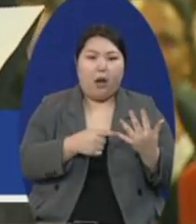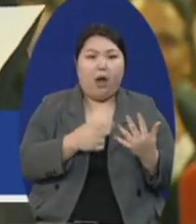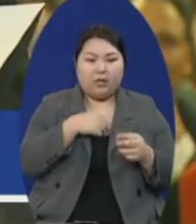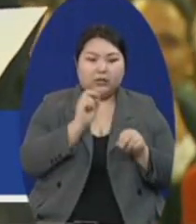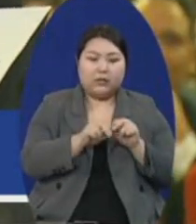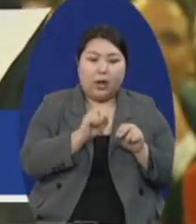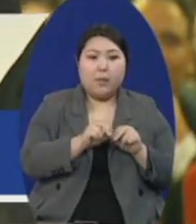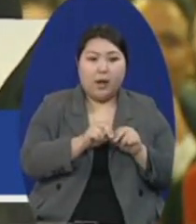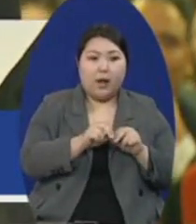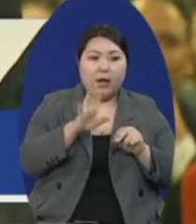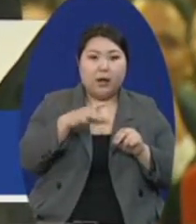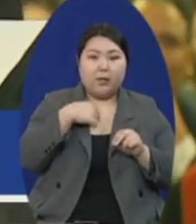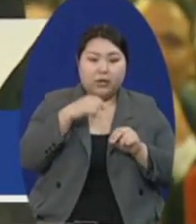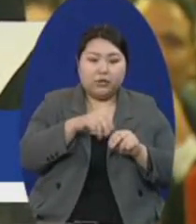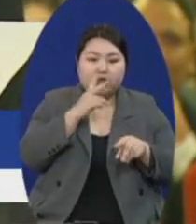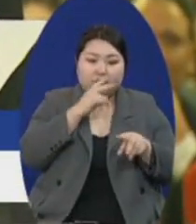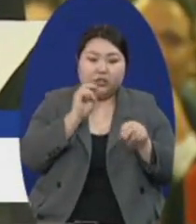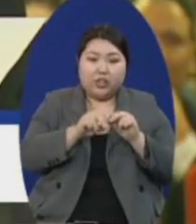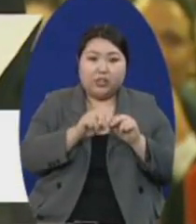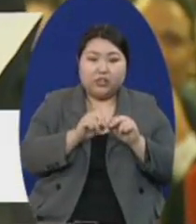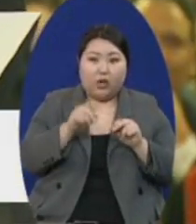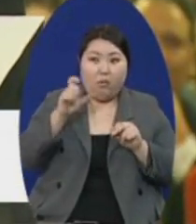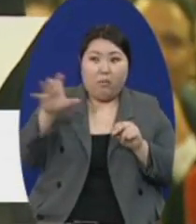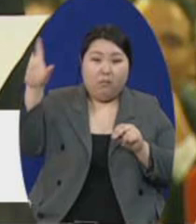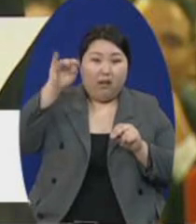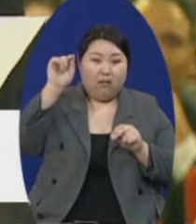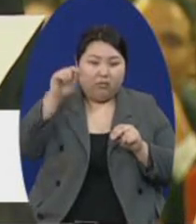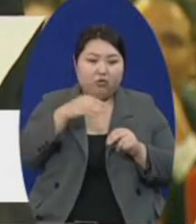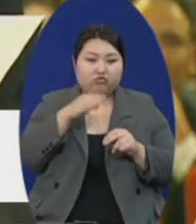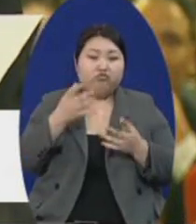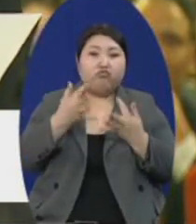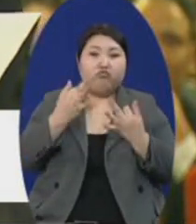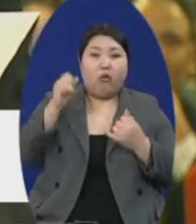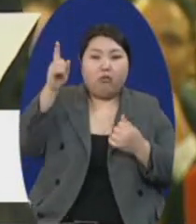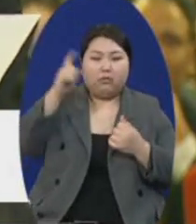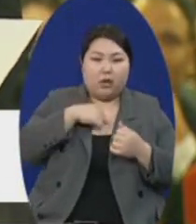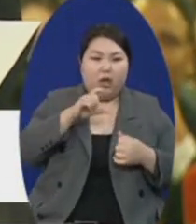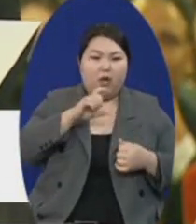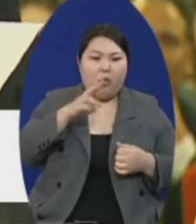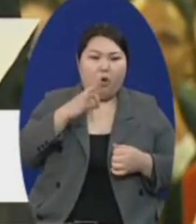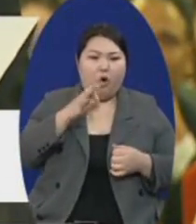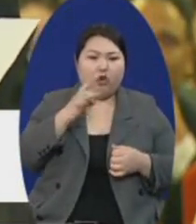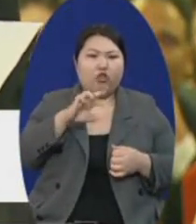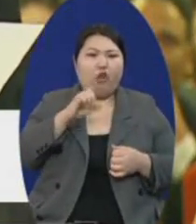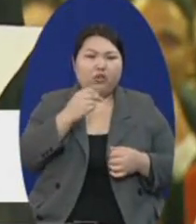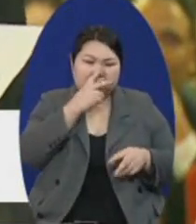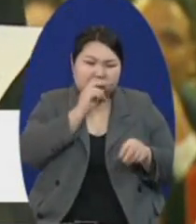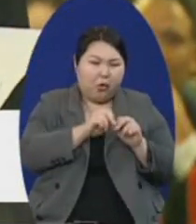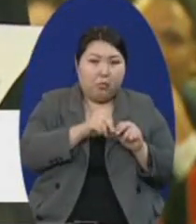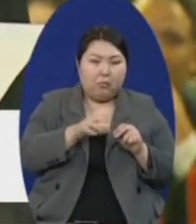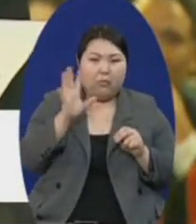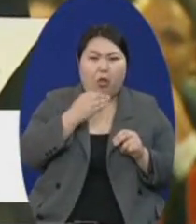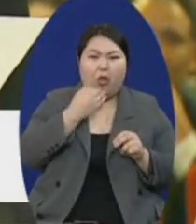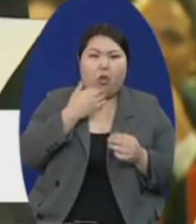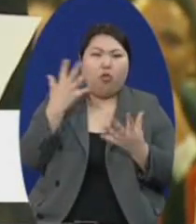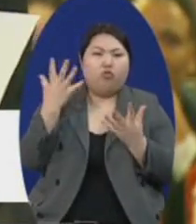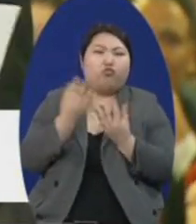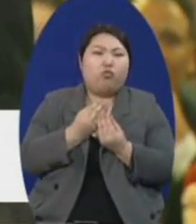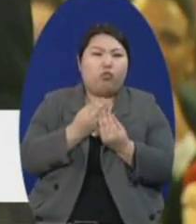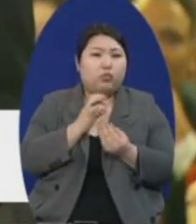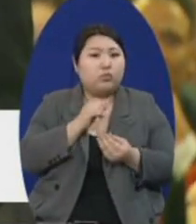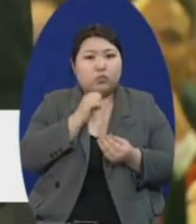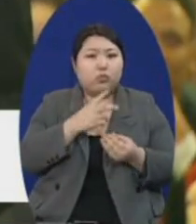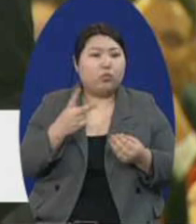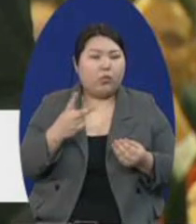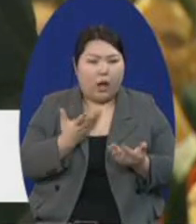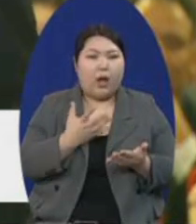За гэтэл энийг шалгаж байгаа субъектүүдийнх нь тоо эрх бүхий алх мөрдөгчийн тоо их чөө юм бол Тэгэхээр